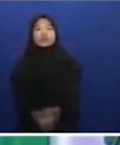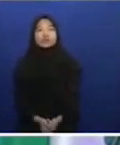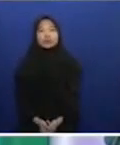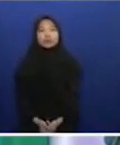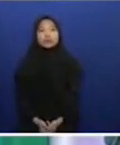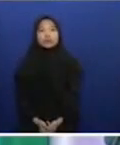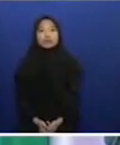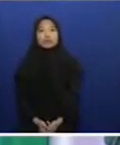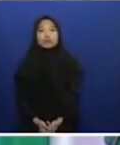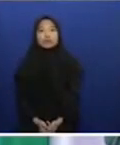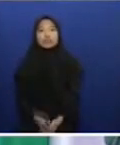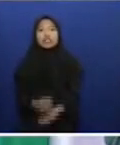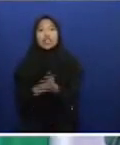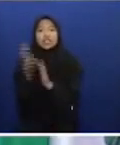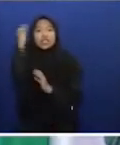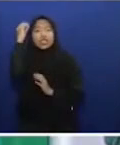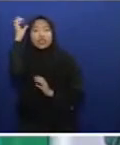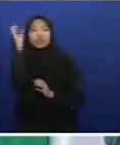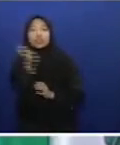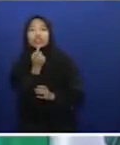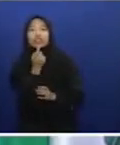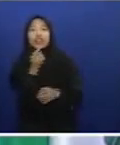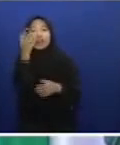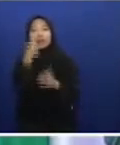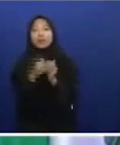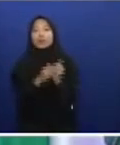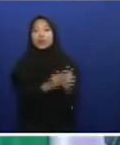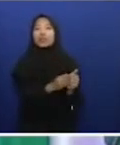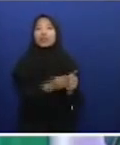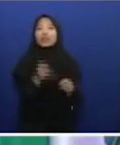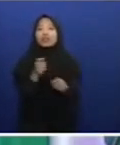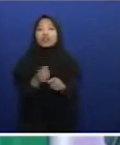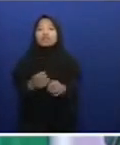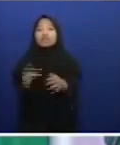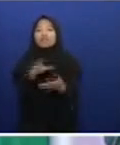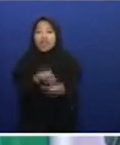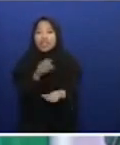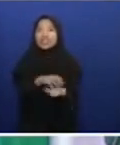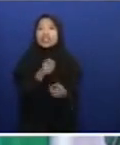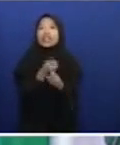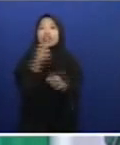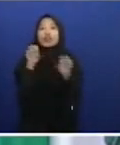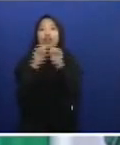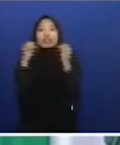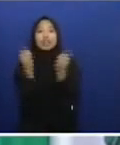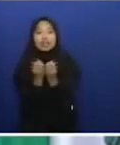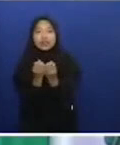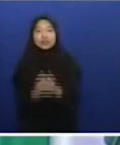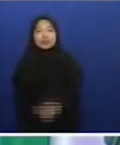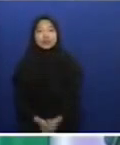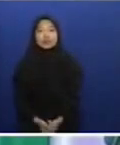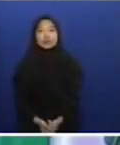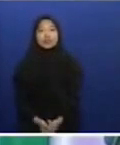Yang berikut, saya diminta untuk menceritakan tentang apa yang menjadi